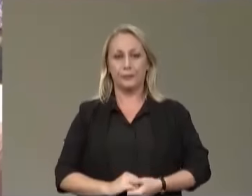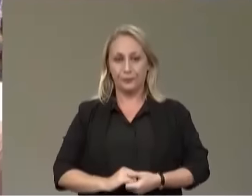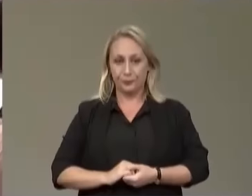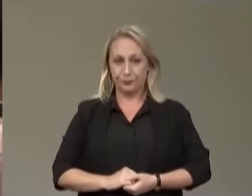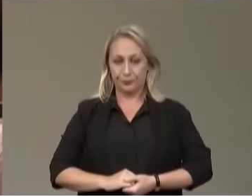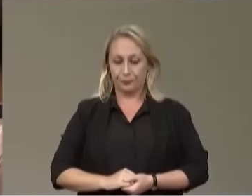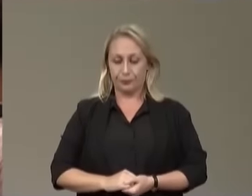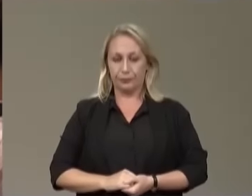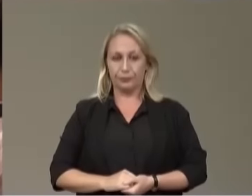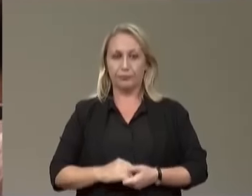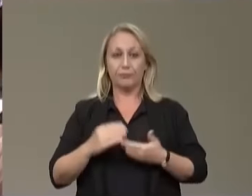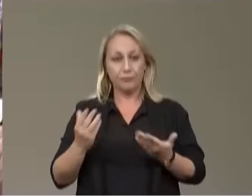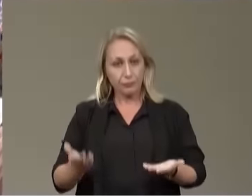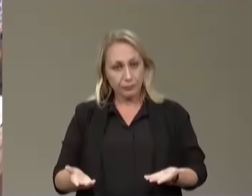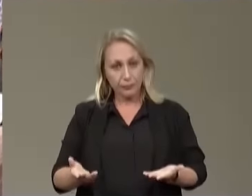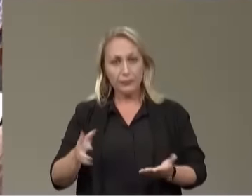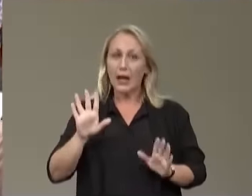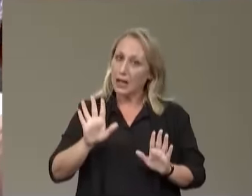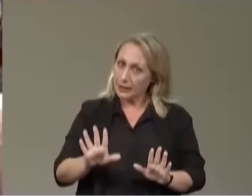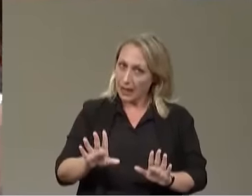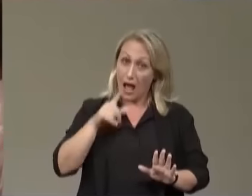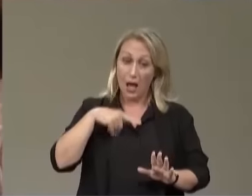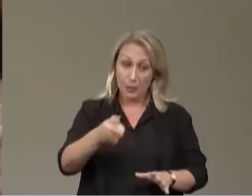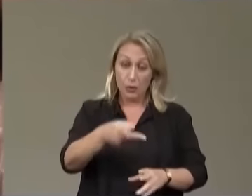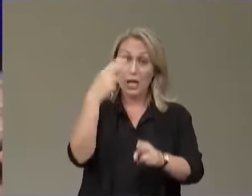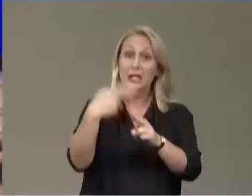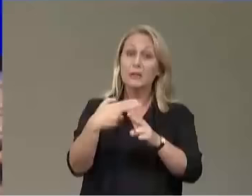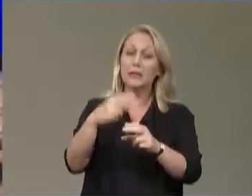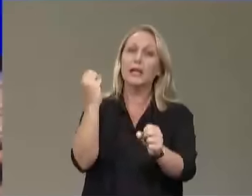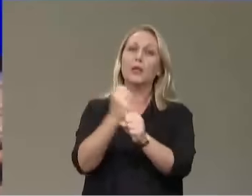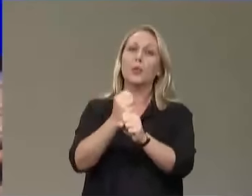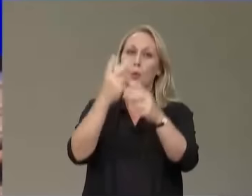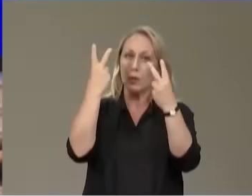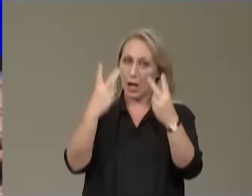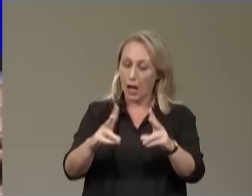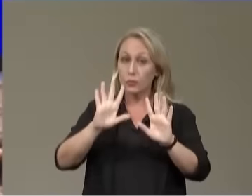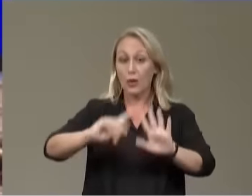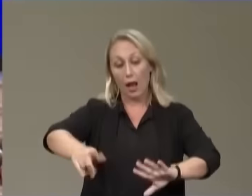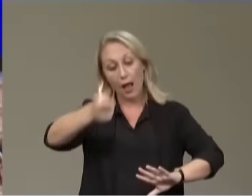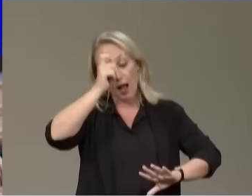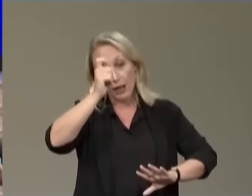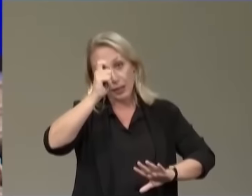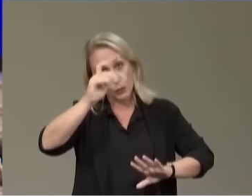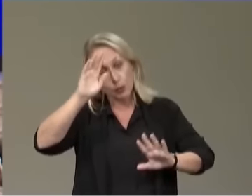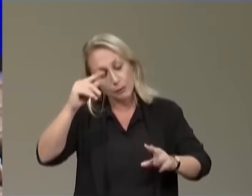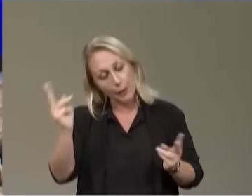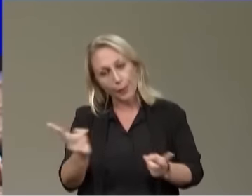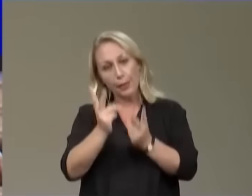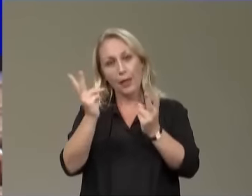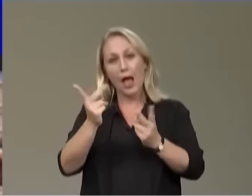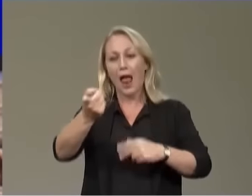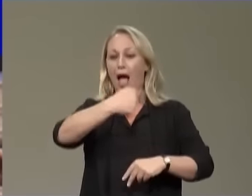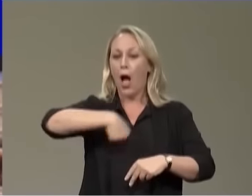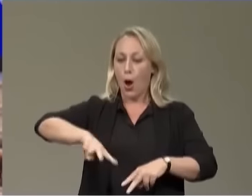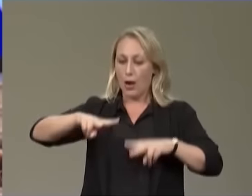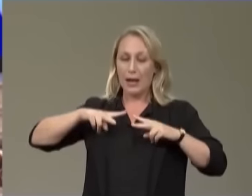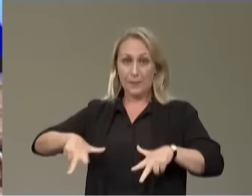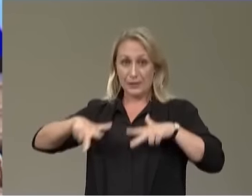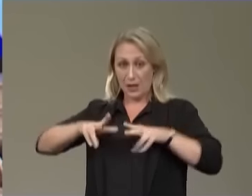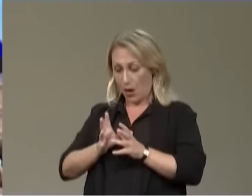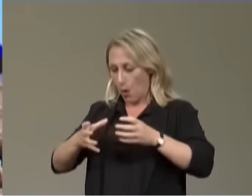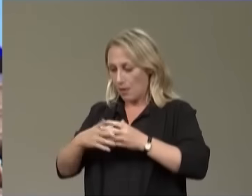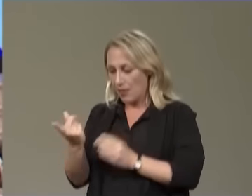Μια αναγνώριση μικρή ασφαλώς για την προσφορά τους, στην οποία όμως, το γνωρίζει καλά και το Οικονομικό Επιτελείο, κατέληξα